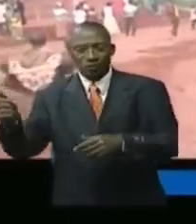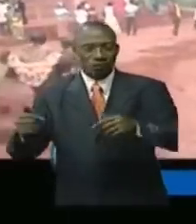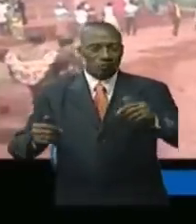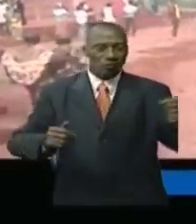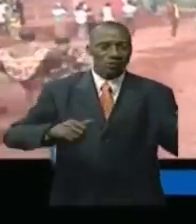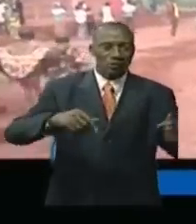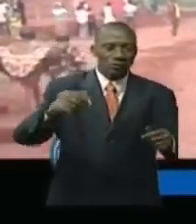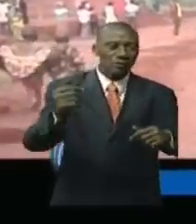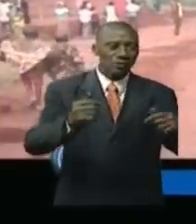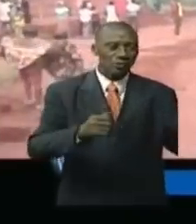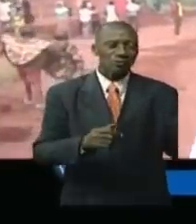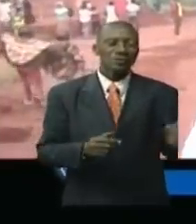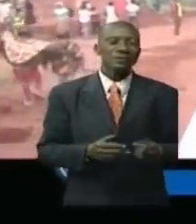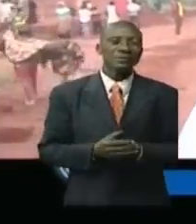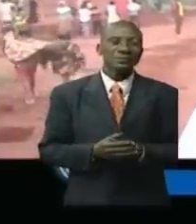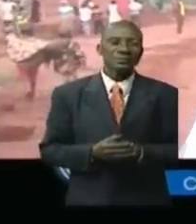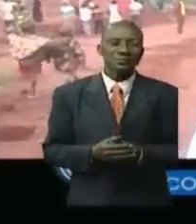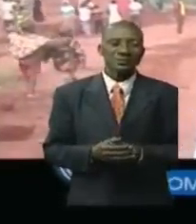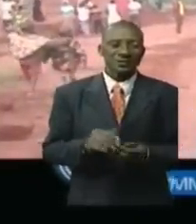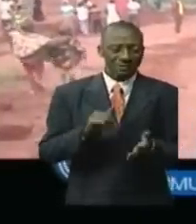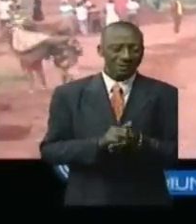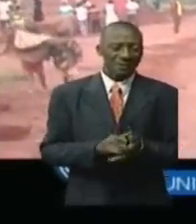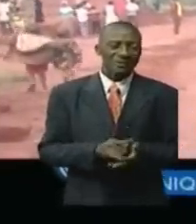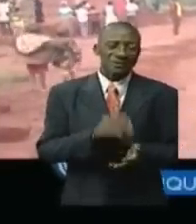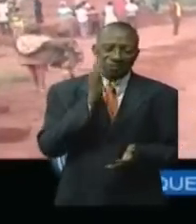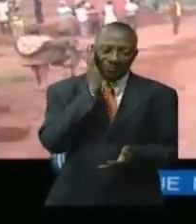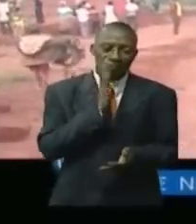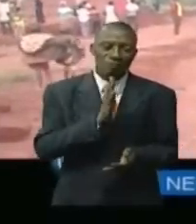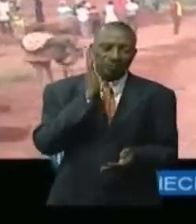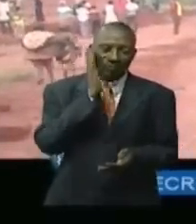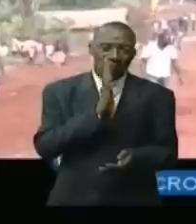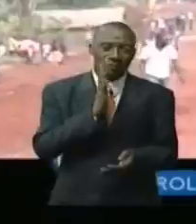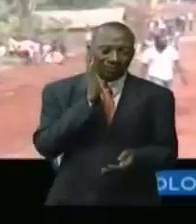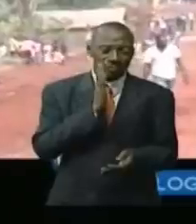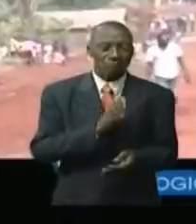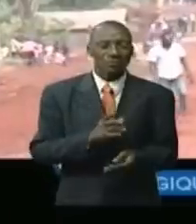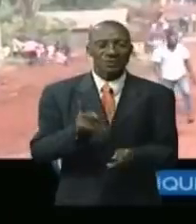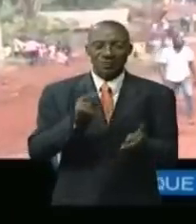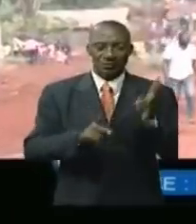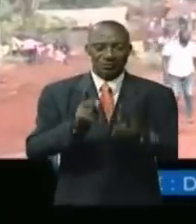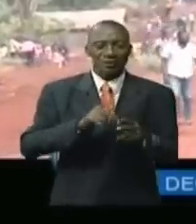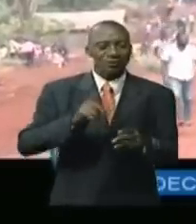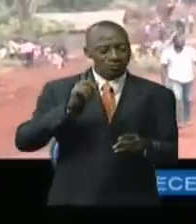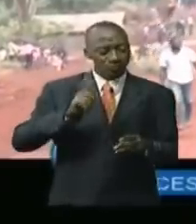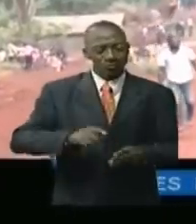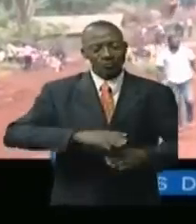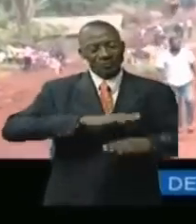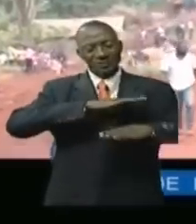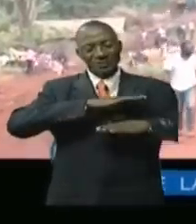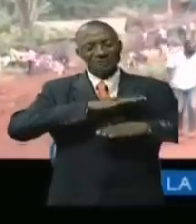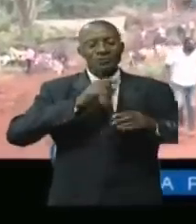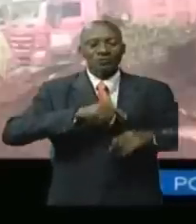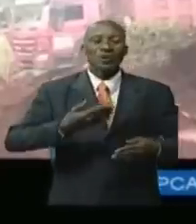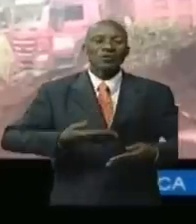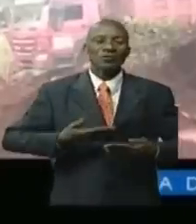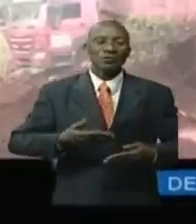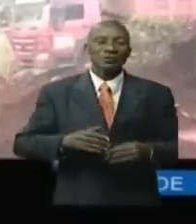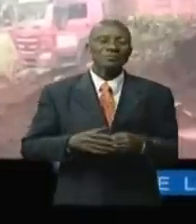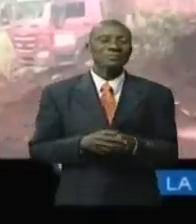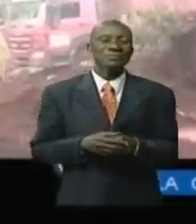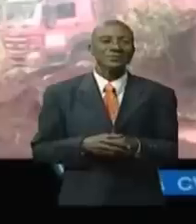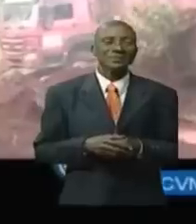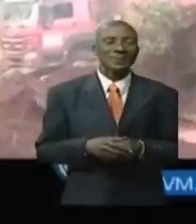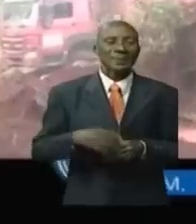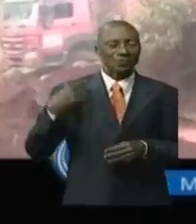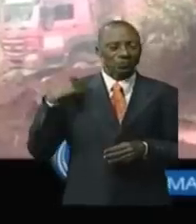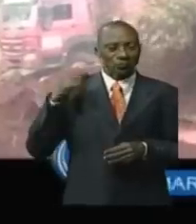avenues. Et c'est d'ailleurs une bonne chose à la grande satisfaction de la population. Cette vision novatrice impulsée par le gouverneur Christophe Basséa